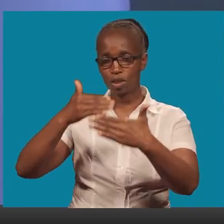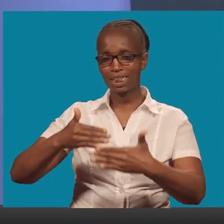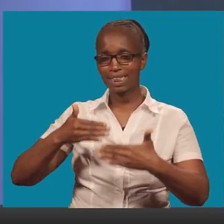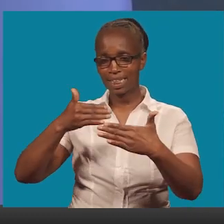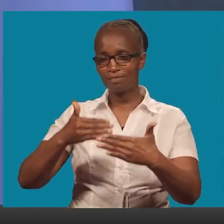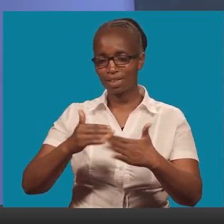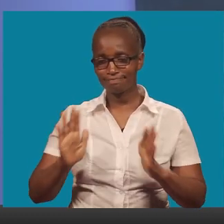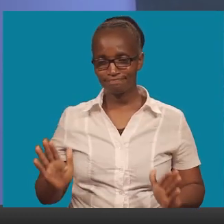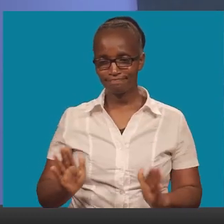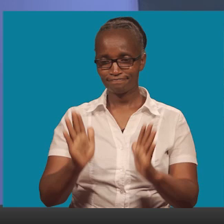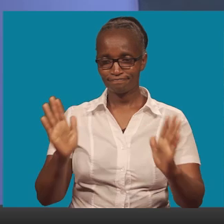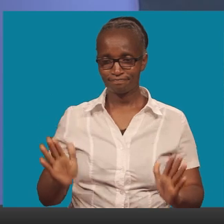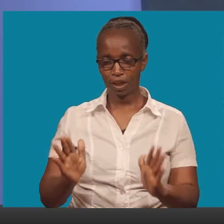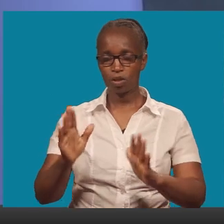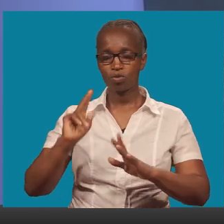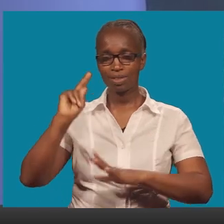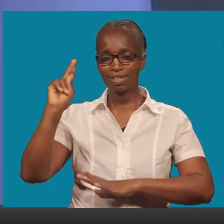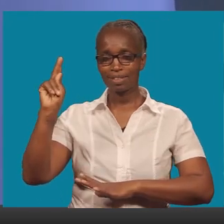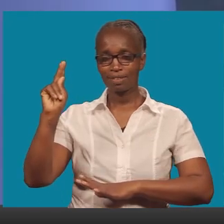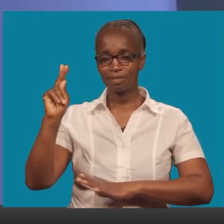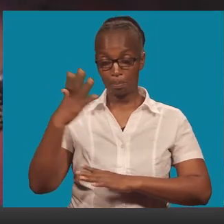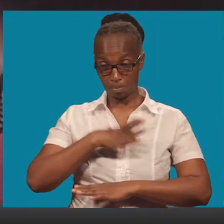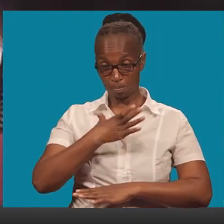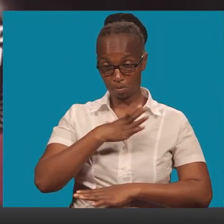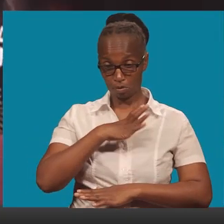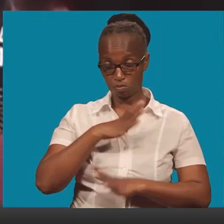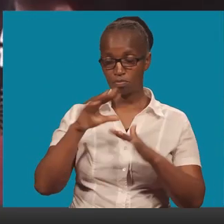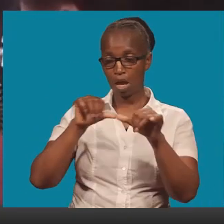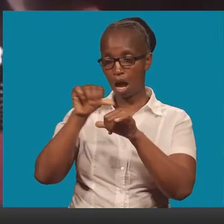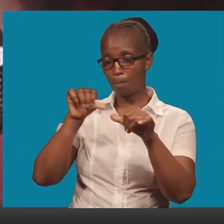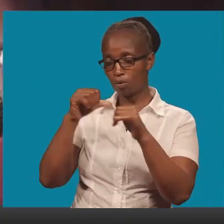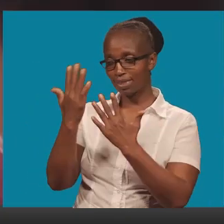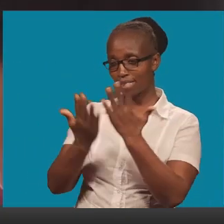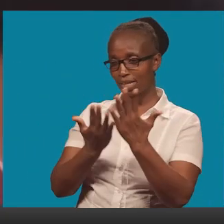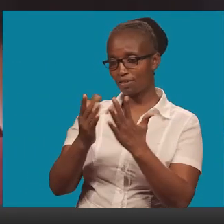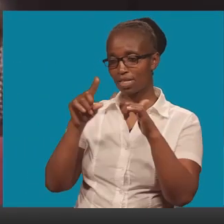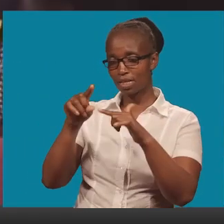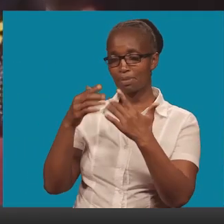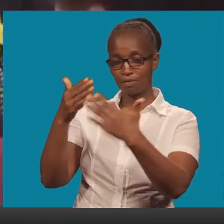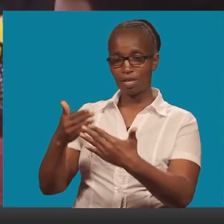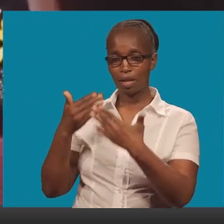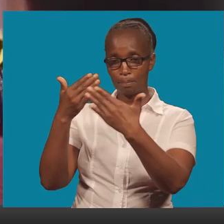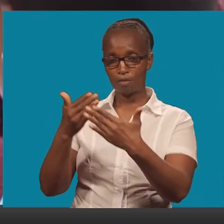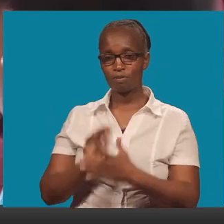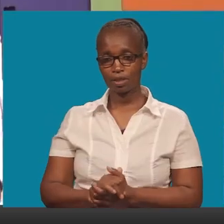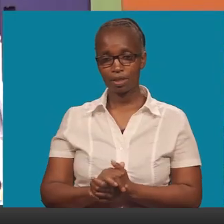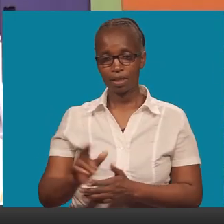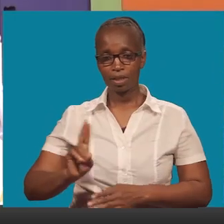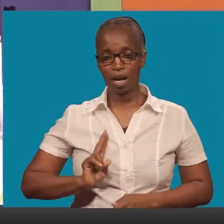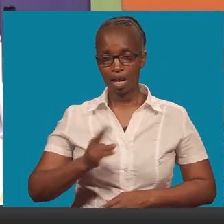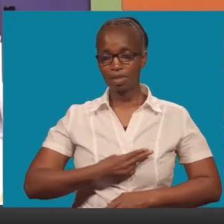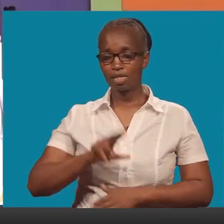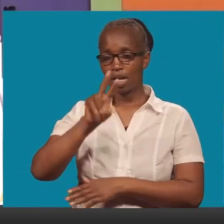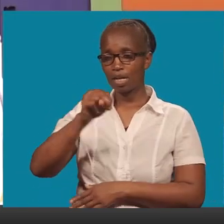kutoa hamasisho kwa wakazi kuhusu umuhimu wa kuwa wanachama wa huduma zake ili kupata matibabu kwa urahisi.